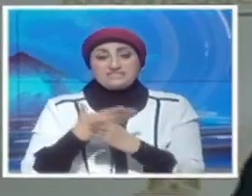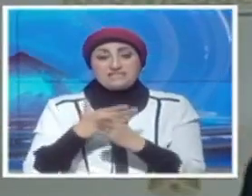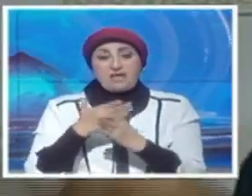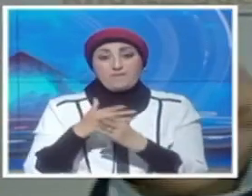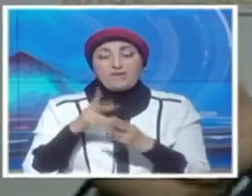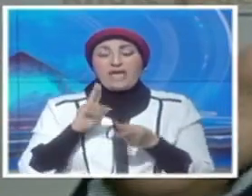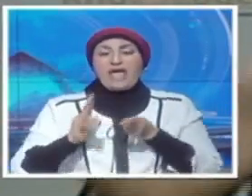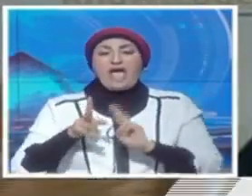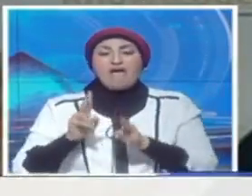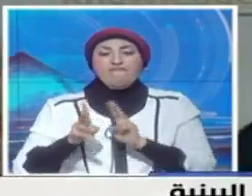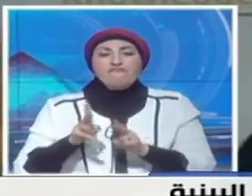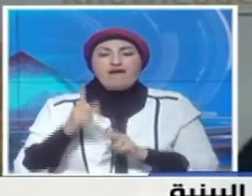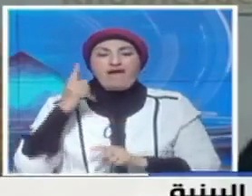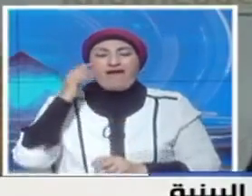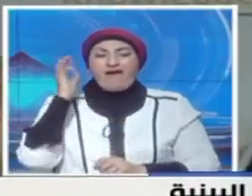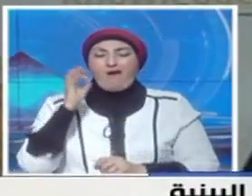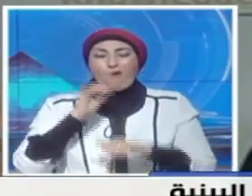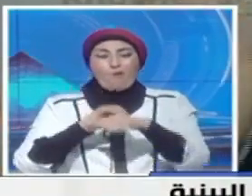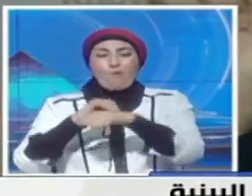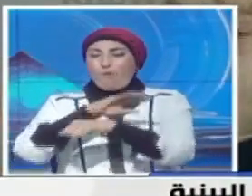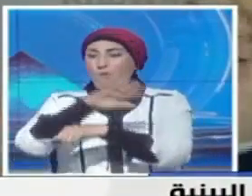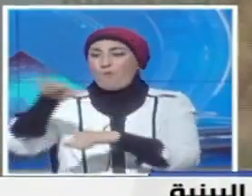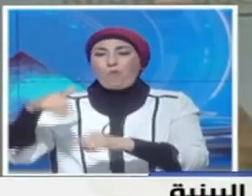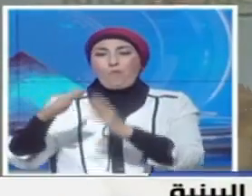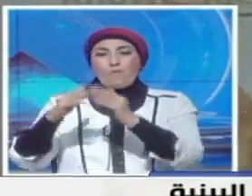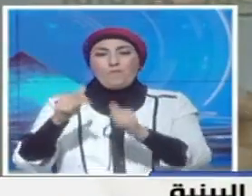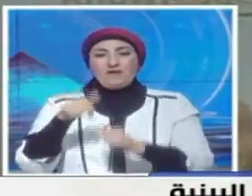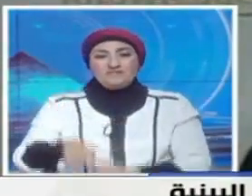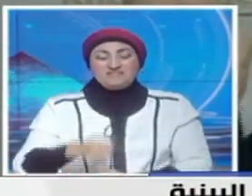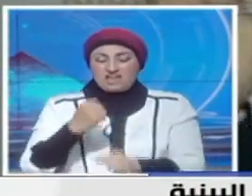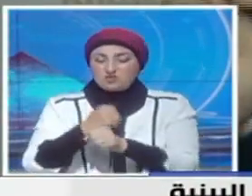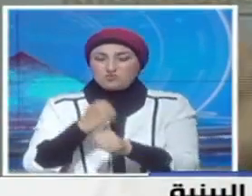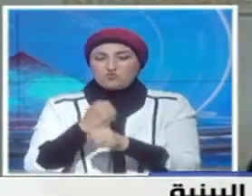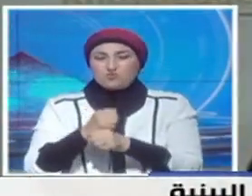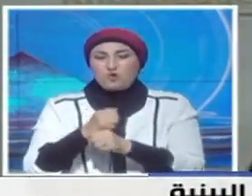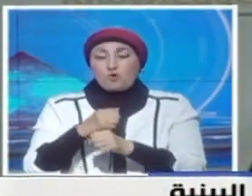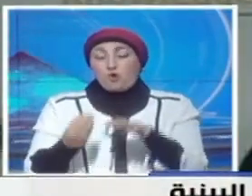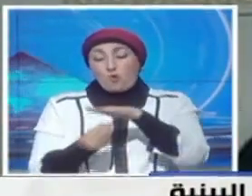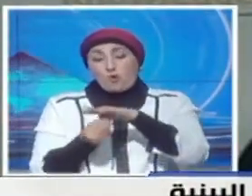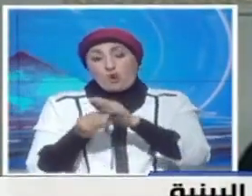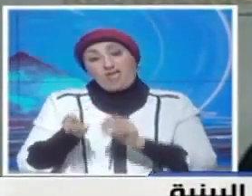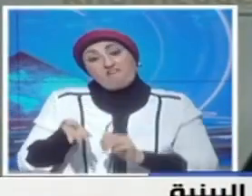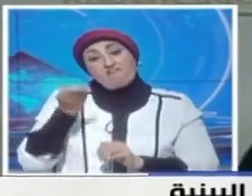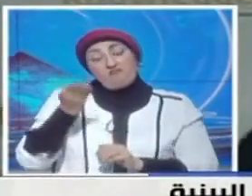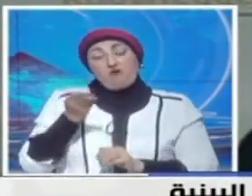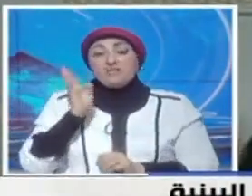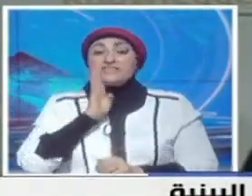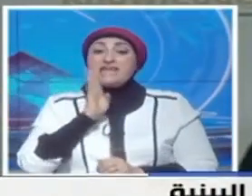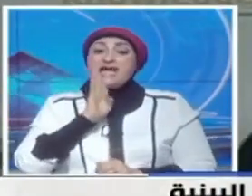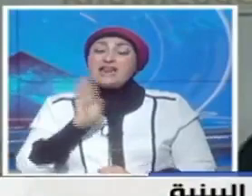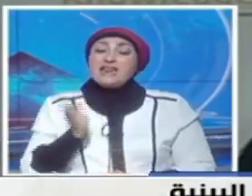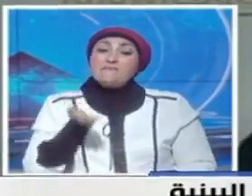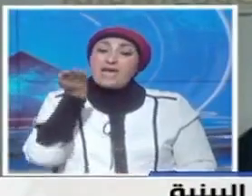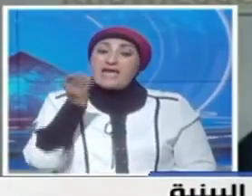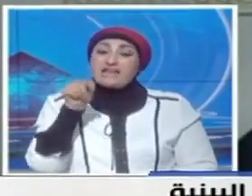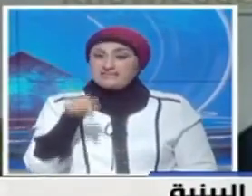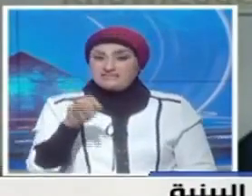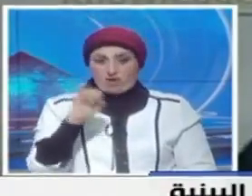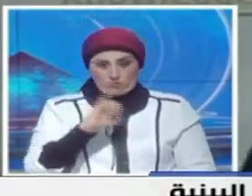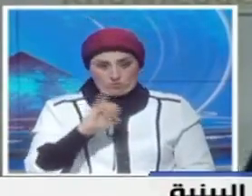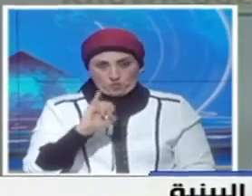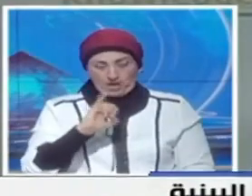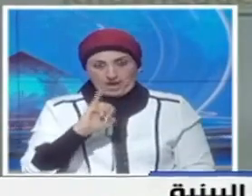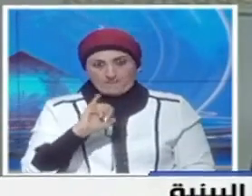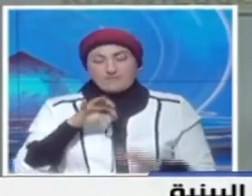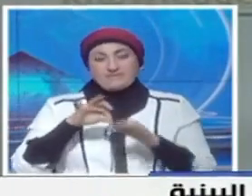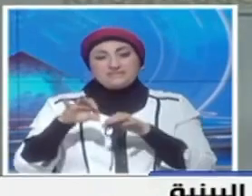بهذه الاحتفالية ونقول لكل الدولة المصرية احنا استراتيجية التعليم العالي وضعناها لكي تطبق بالفعل، ودي أحد أنشطة تطبيق